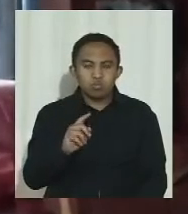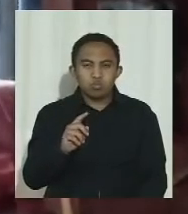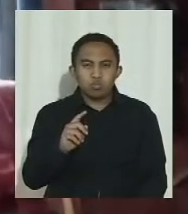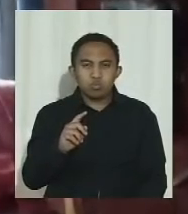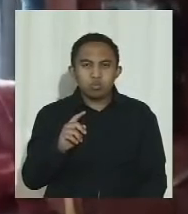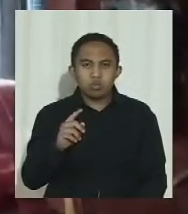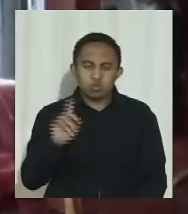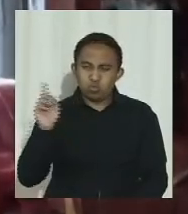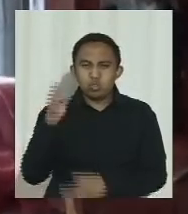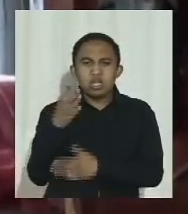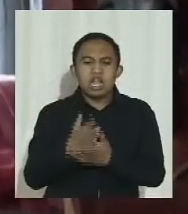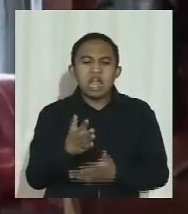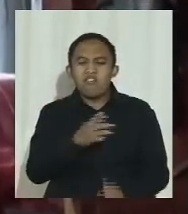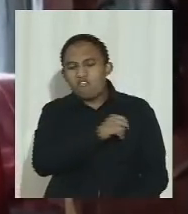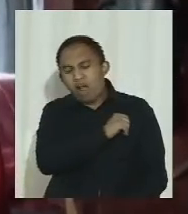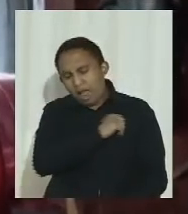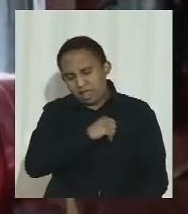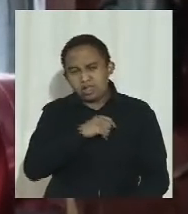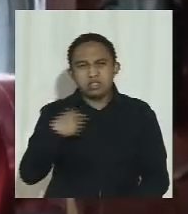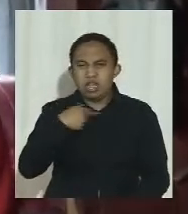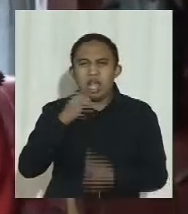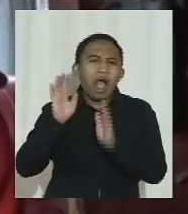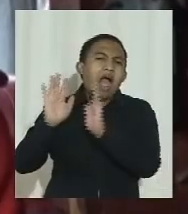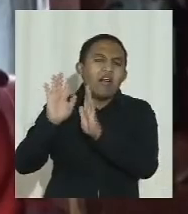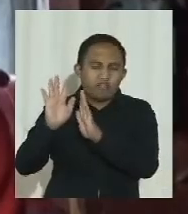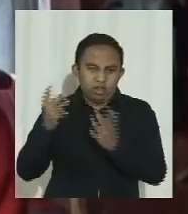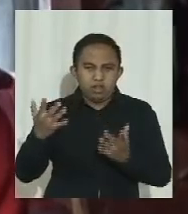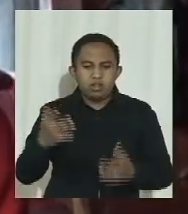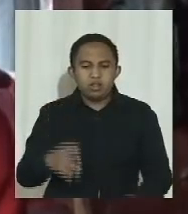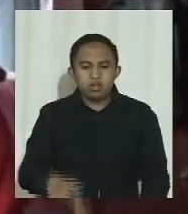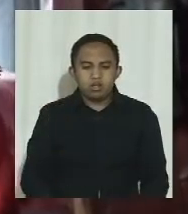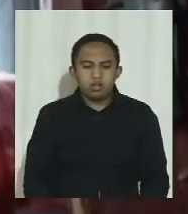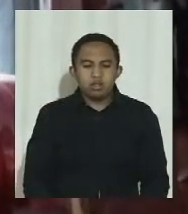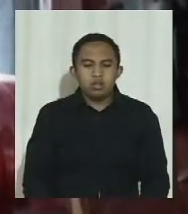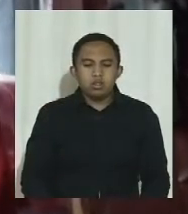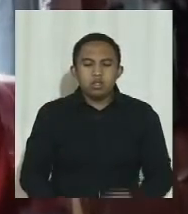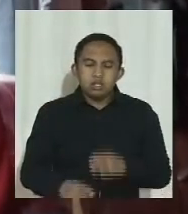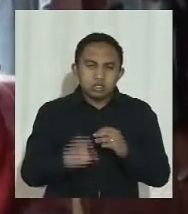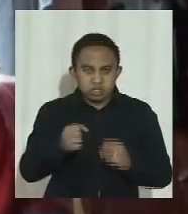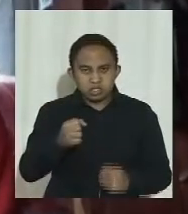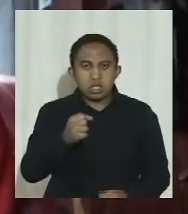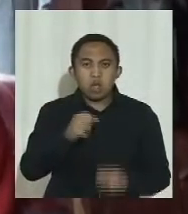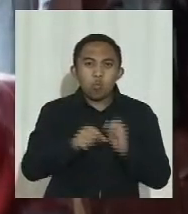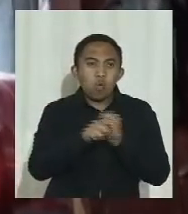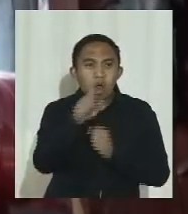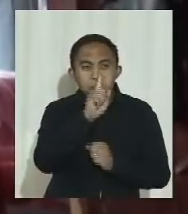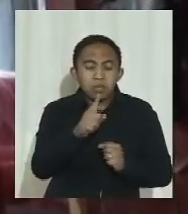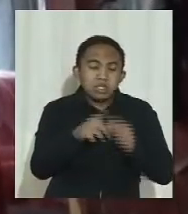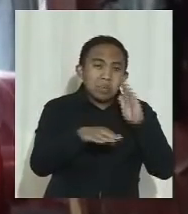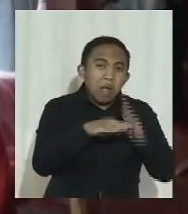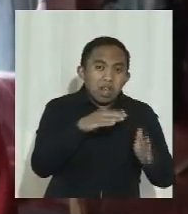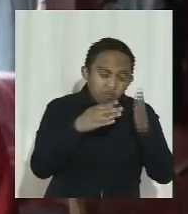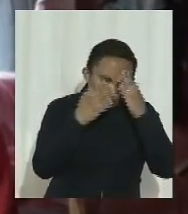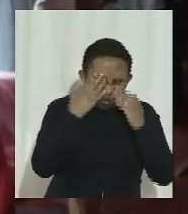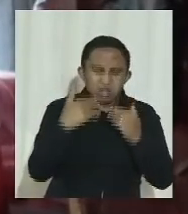presque efa elabe misy foana satria indraindrainge ohatra hoe fahoriana vidisaina ny olona ohatra izany manangana trano vidisaina ny